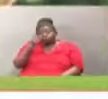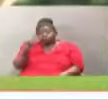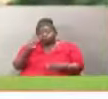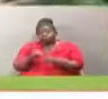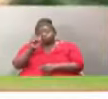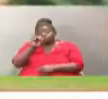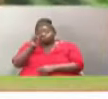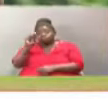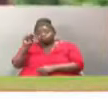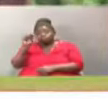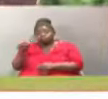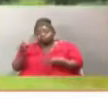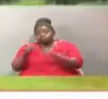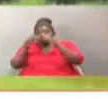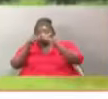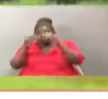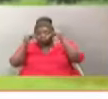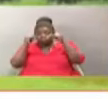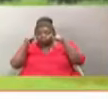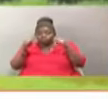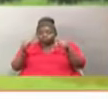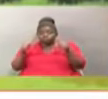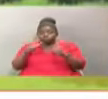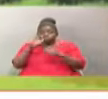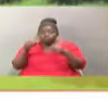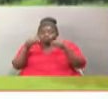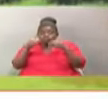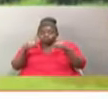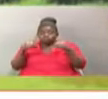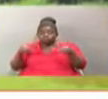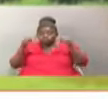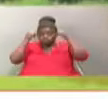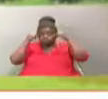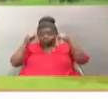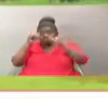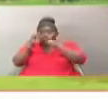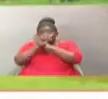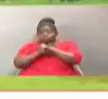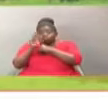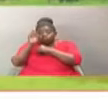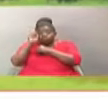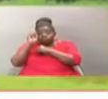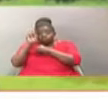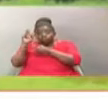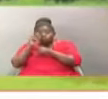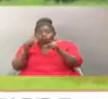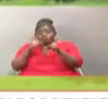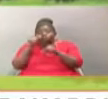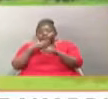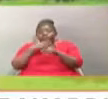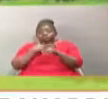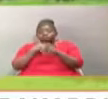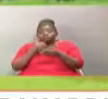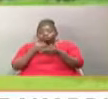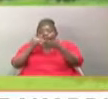Kuteesa okuva mu State House. Buli nnaku nkulu President w'eggwanga ajjukira abantu abamu abeetaaga